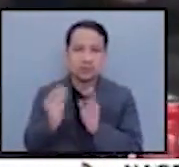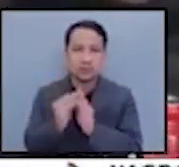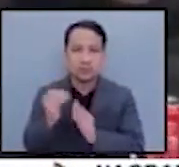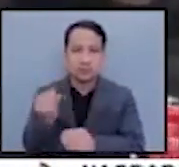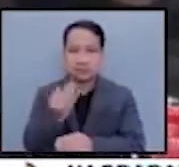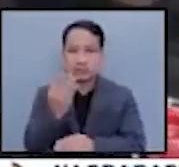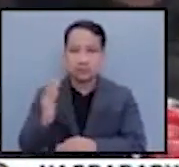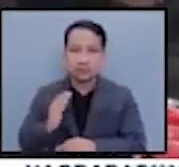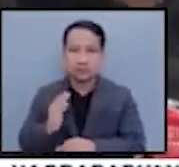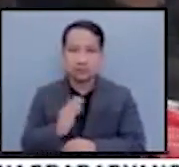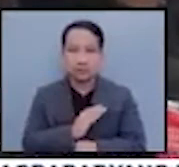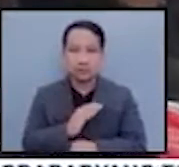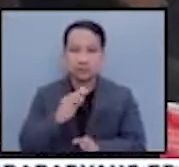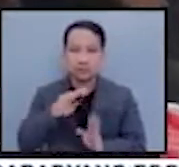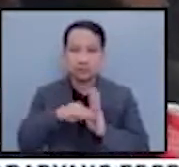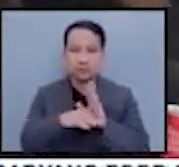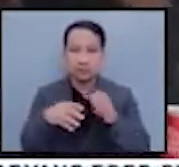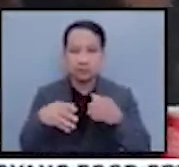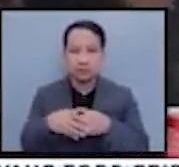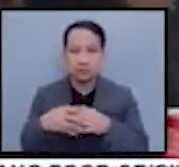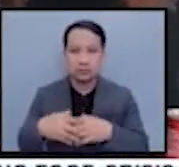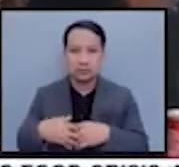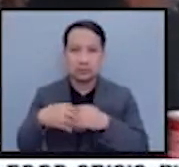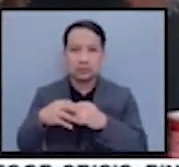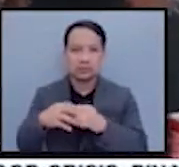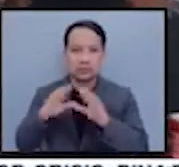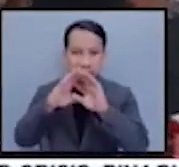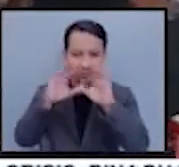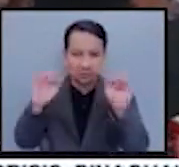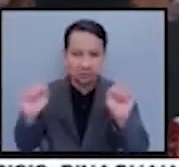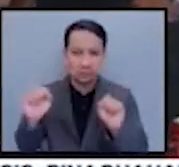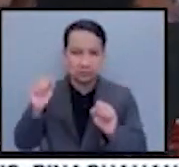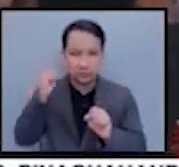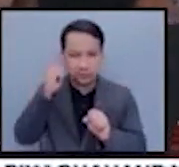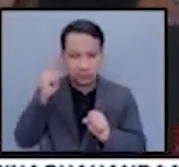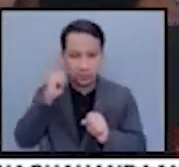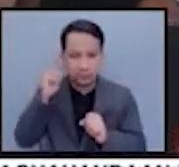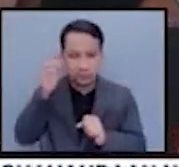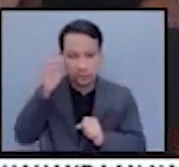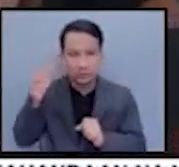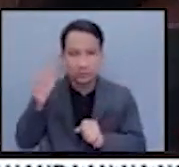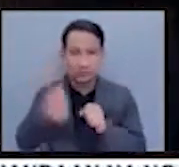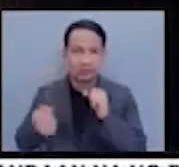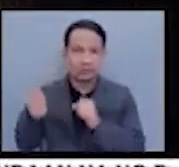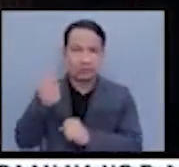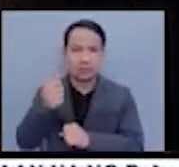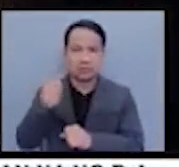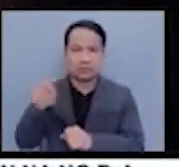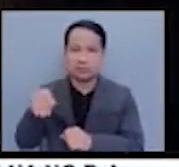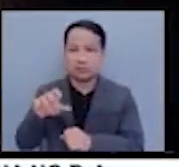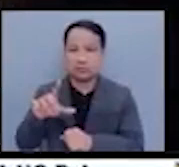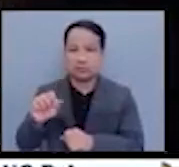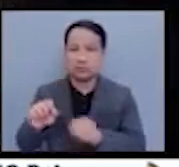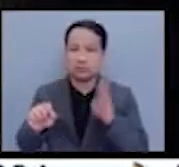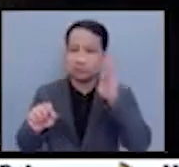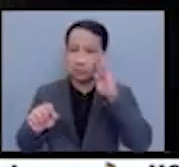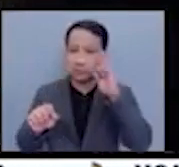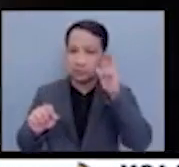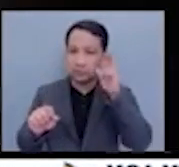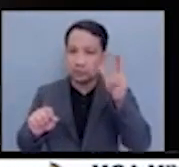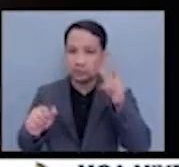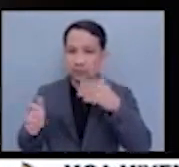ni na Partylist Foundation Coalition President Zaldico, Senior Deputy Majority Leader Boying Remulla, Ako